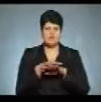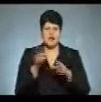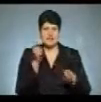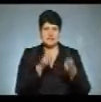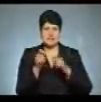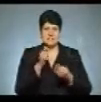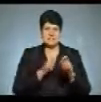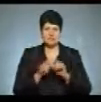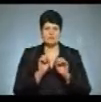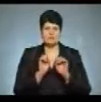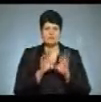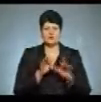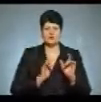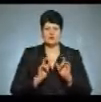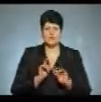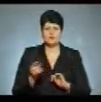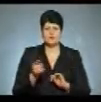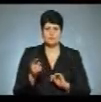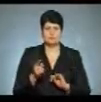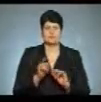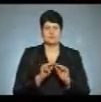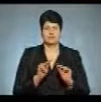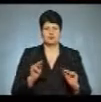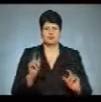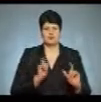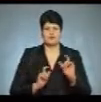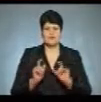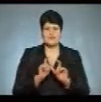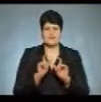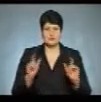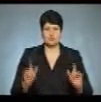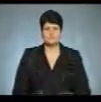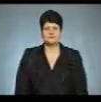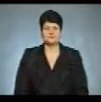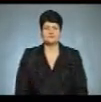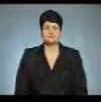військовим на схід студенти Тернопільського педуніверситету.